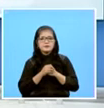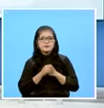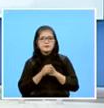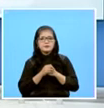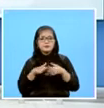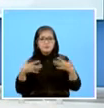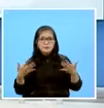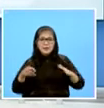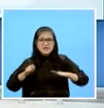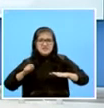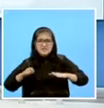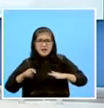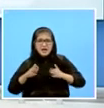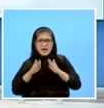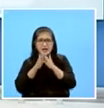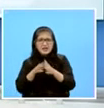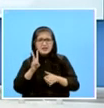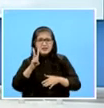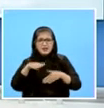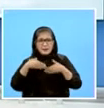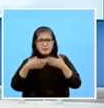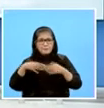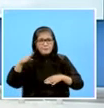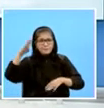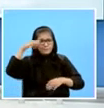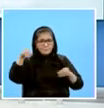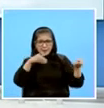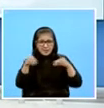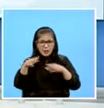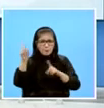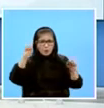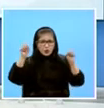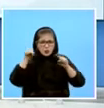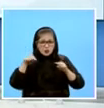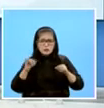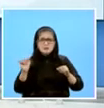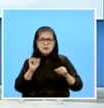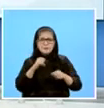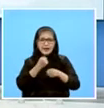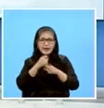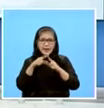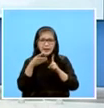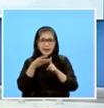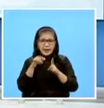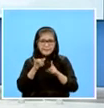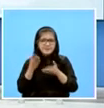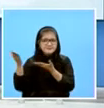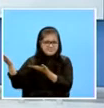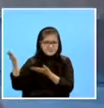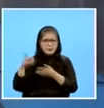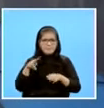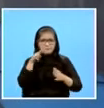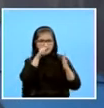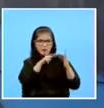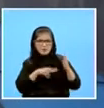Dan bagaimana jalannya sidang adjudikasi tiga parpol dan KPU? Kita segera bergabung dengan Gaby Natasha langsung dari kantor Badan